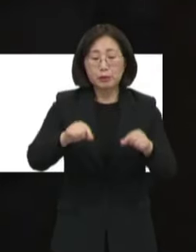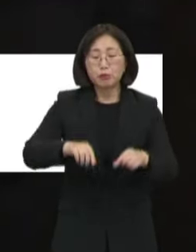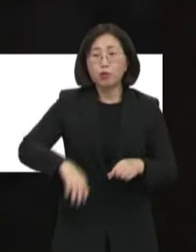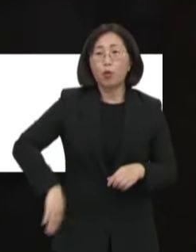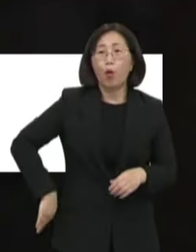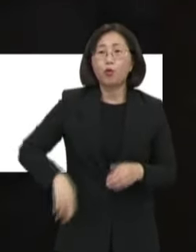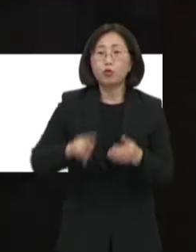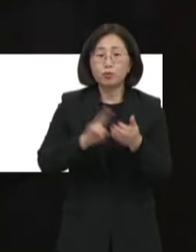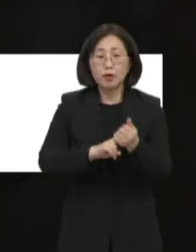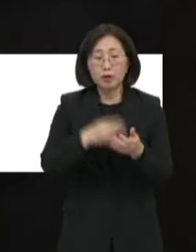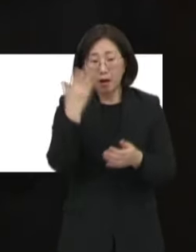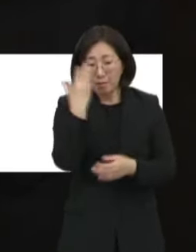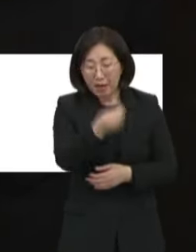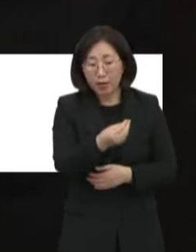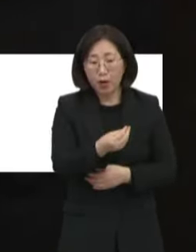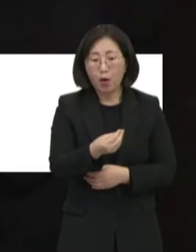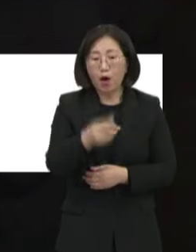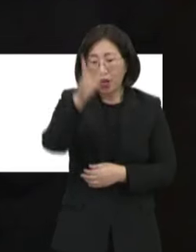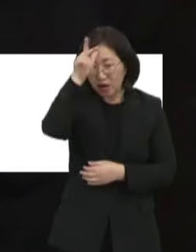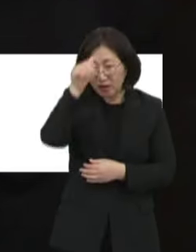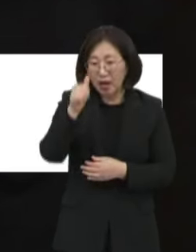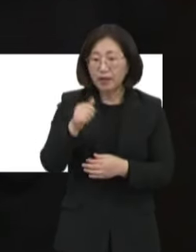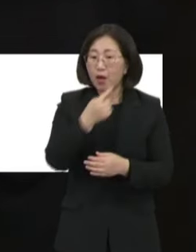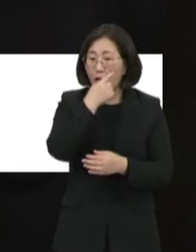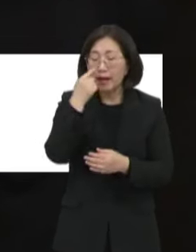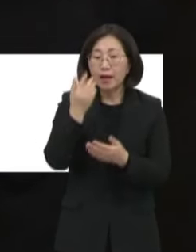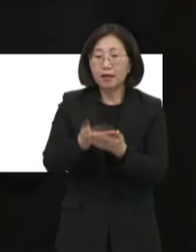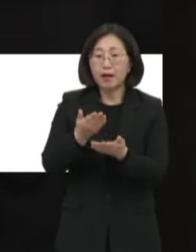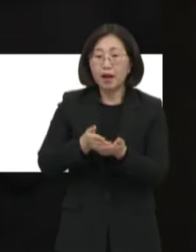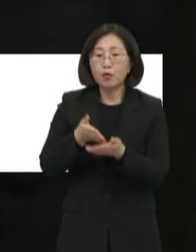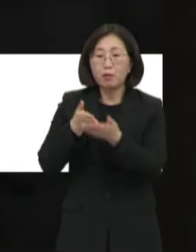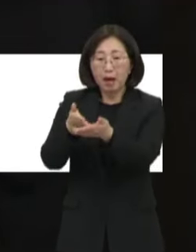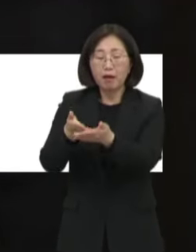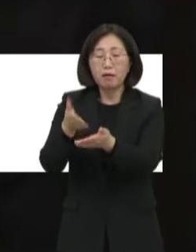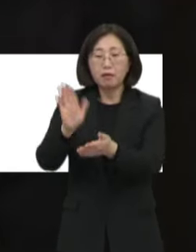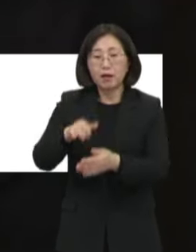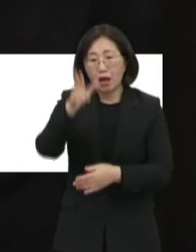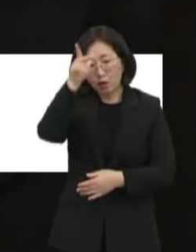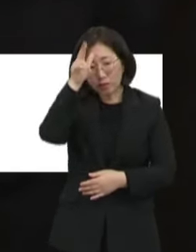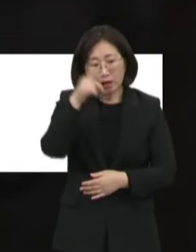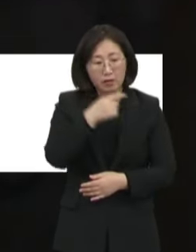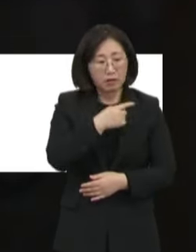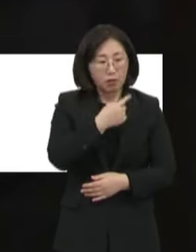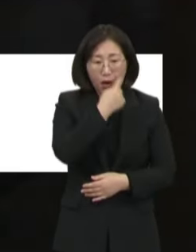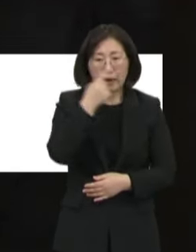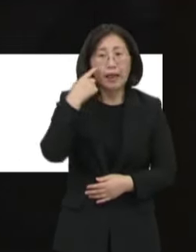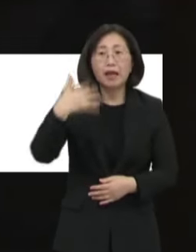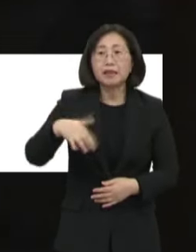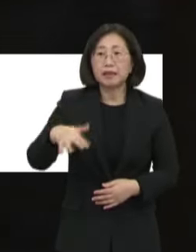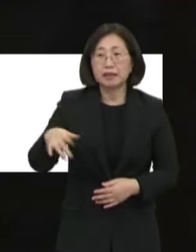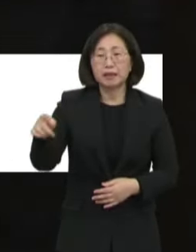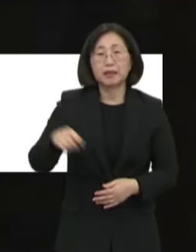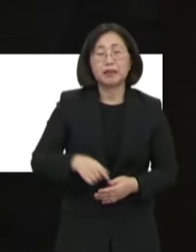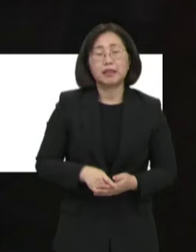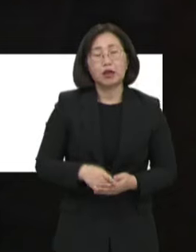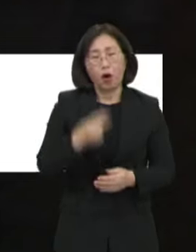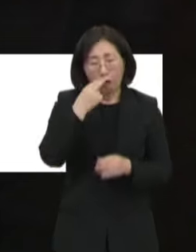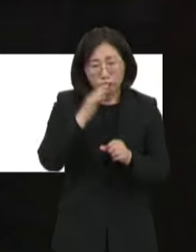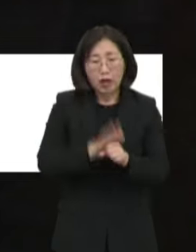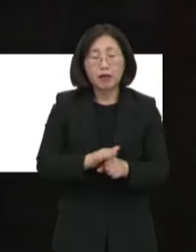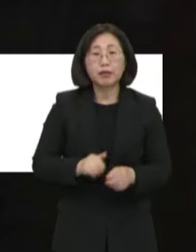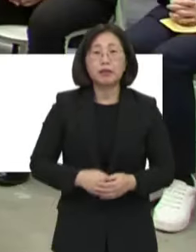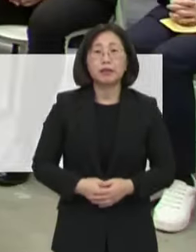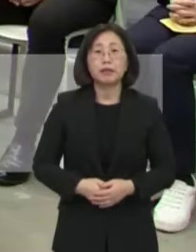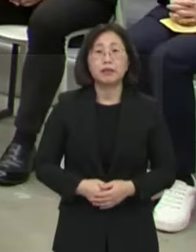숨기는 모습을 제가 봤어요. 그러니까 확인해달라 얘기를 했는데 경찰이 신분증 확인을 안 하더라고요. 굉장히